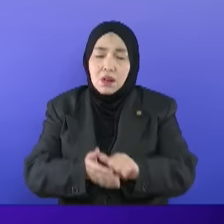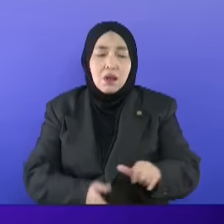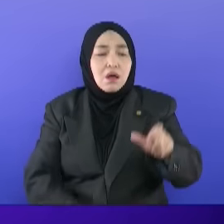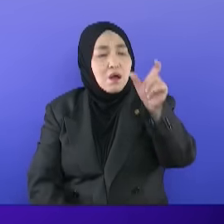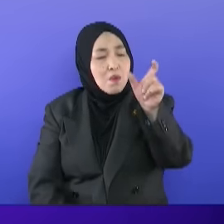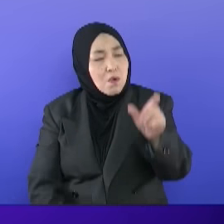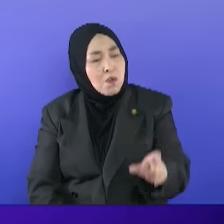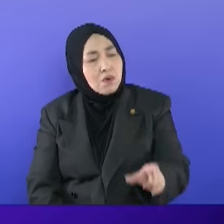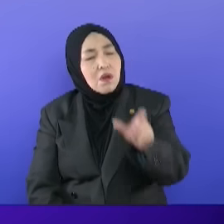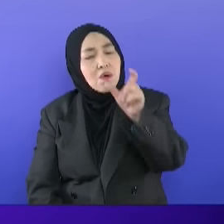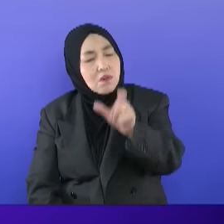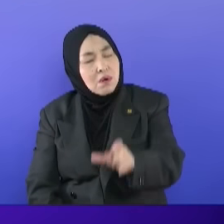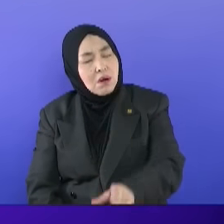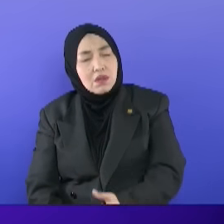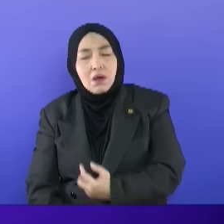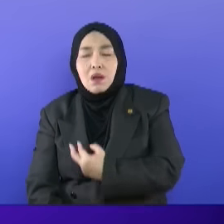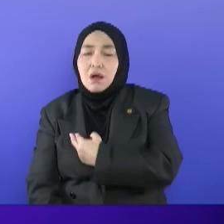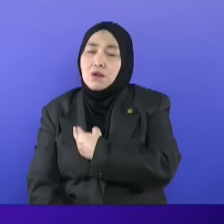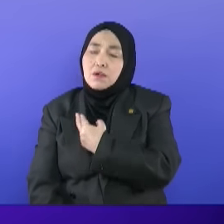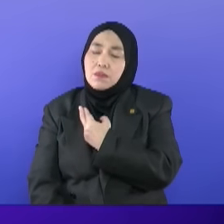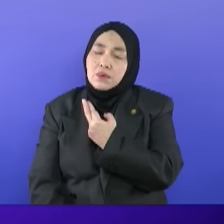humul khasirun.